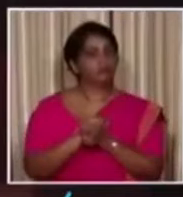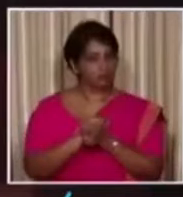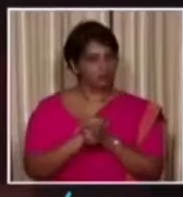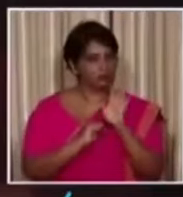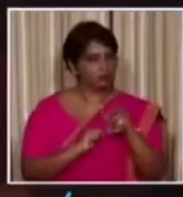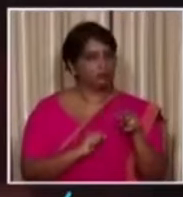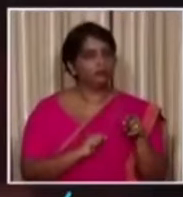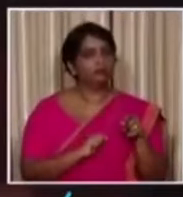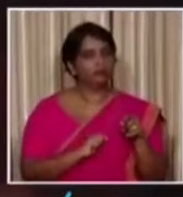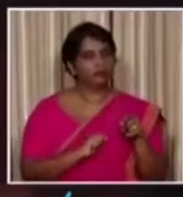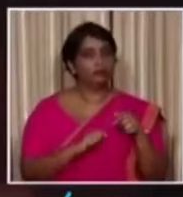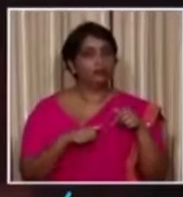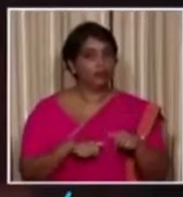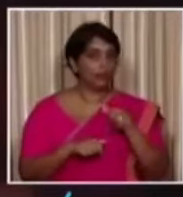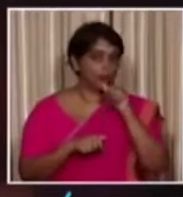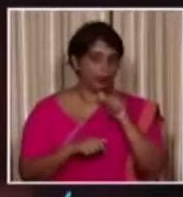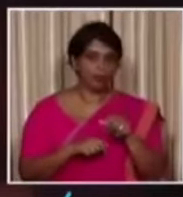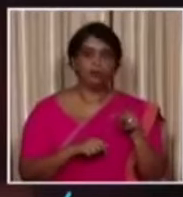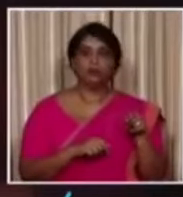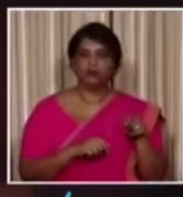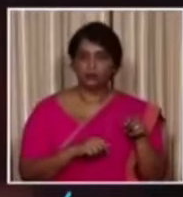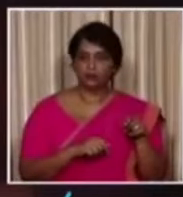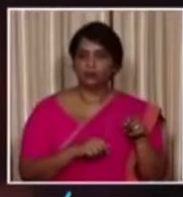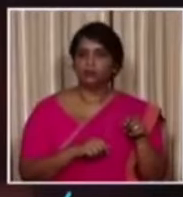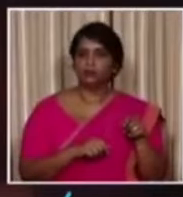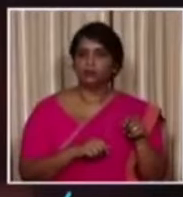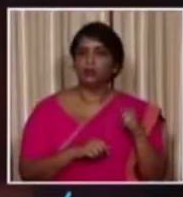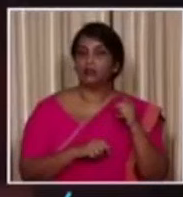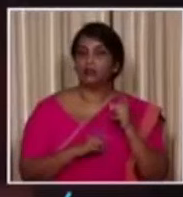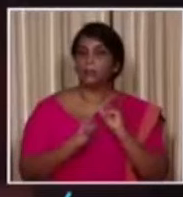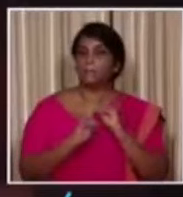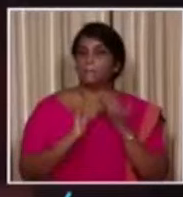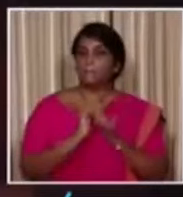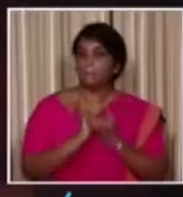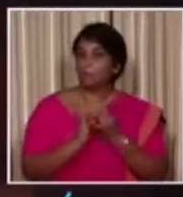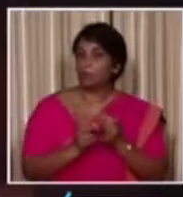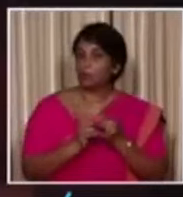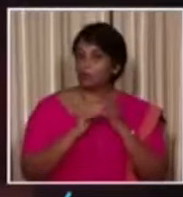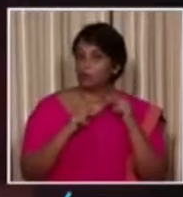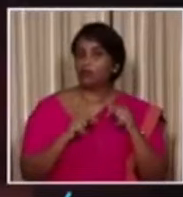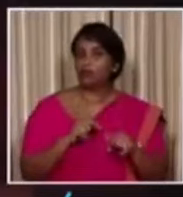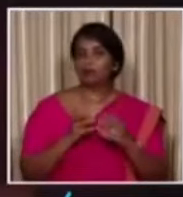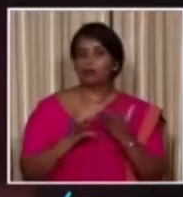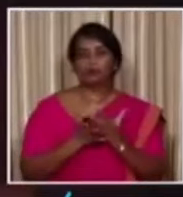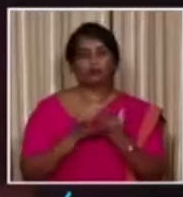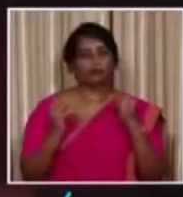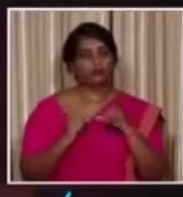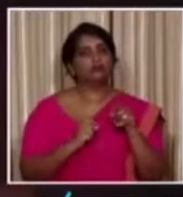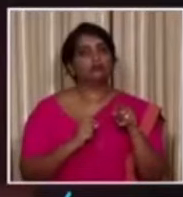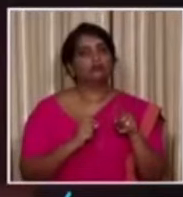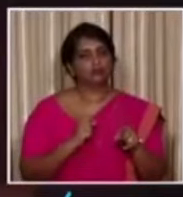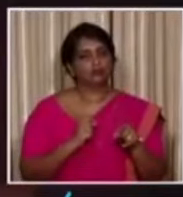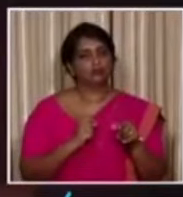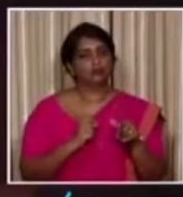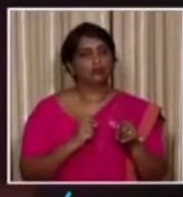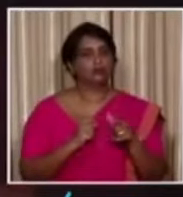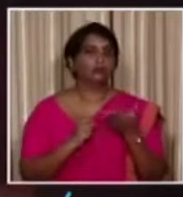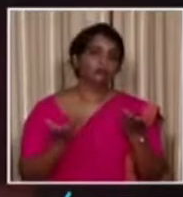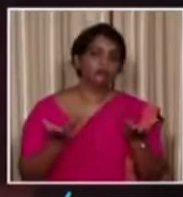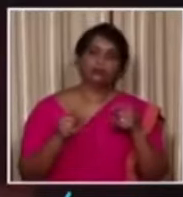තුළ අද ඇත්ත වශයෙන්ම මේ ප්‍රතිපත්තියම අද කෙලෙසිලා තියෙනයි කියන එක